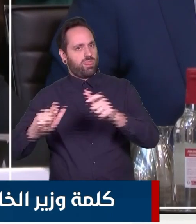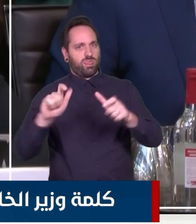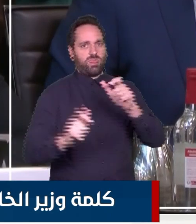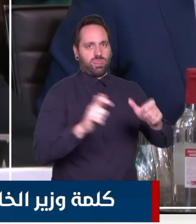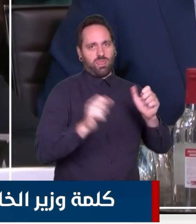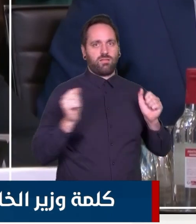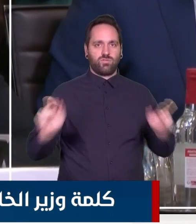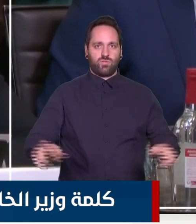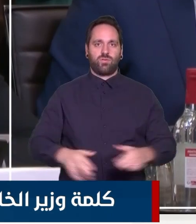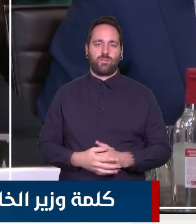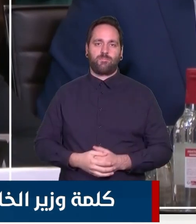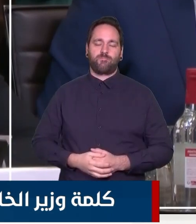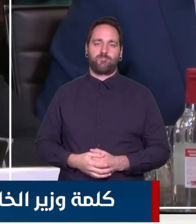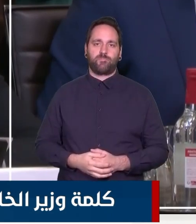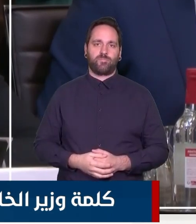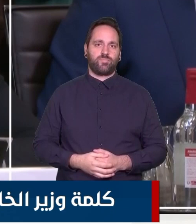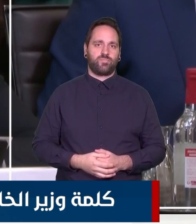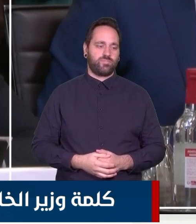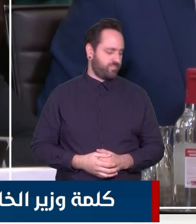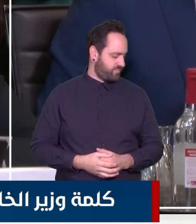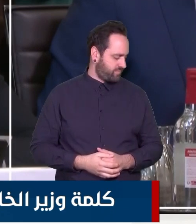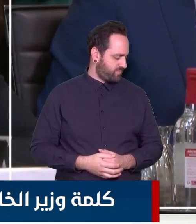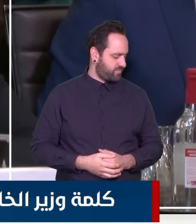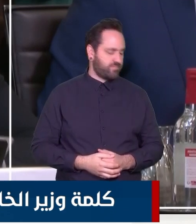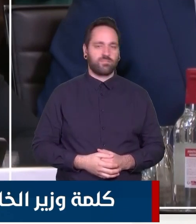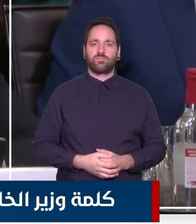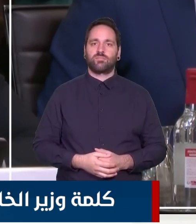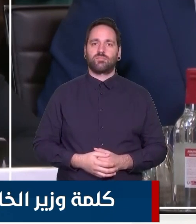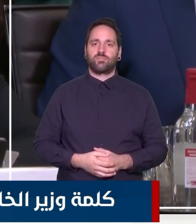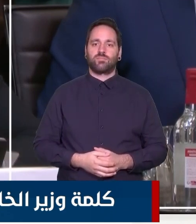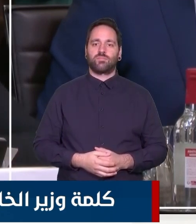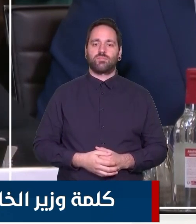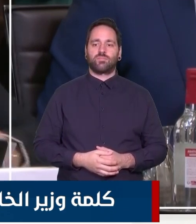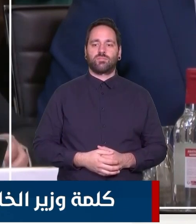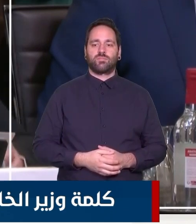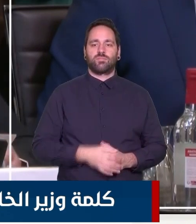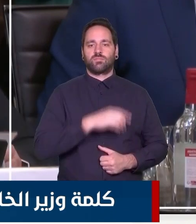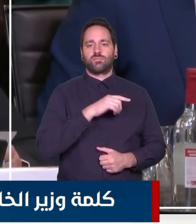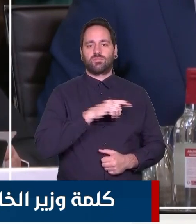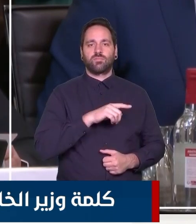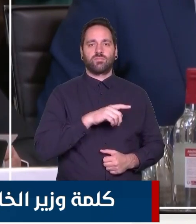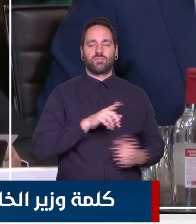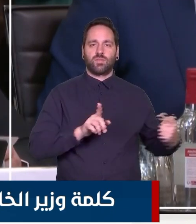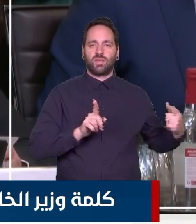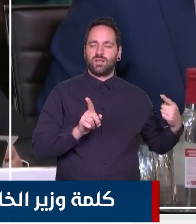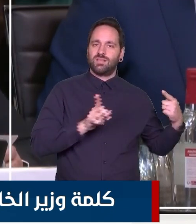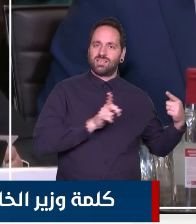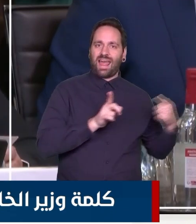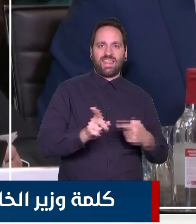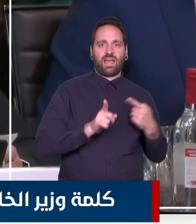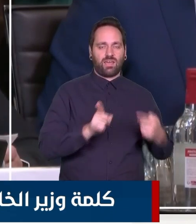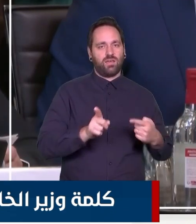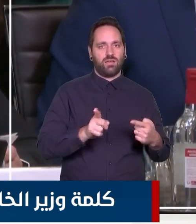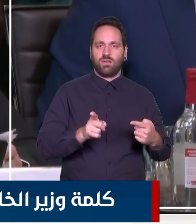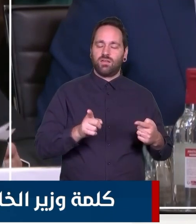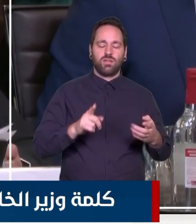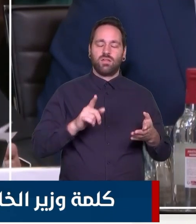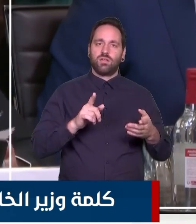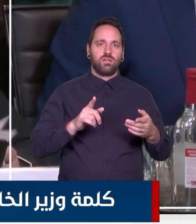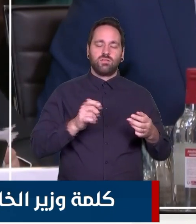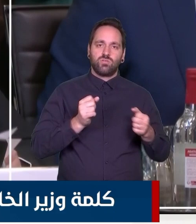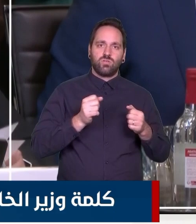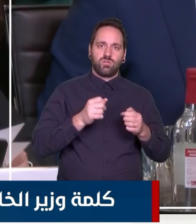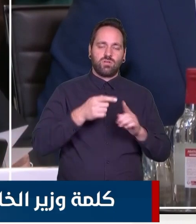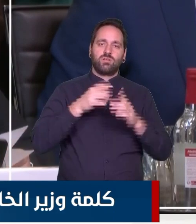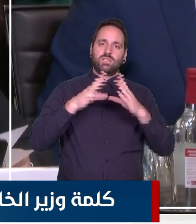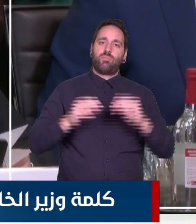للأمن والسلم في المنطقة ويقوض الجهود الدولية التي بذلت وما زالت تبذل من أجل استئصال